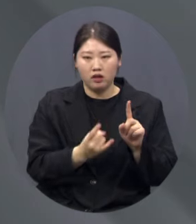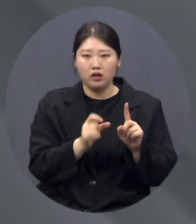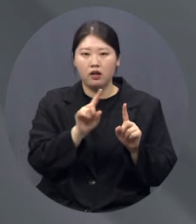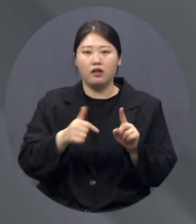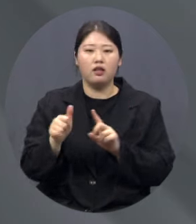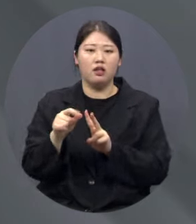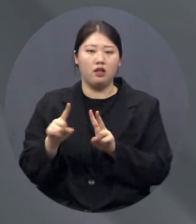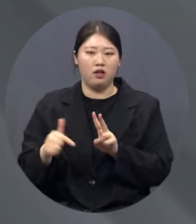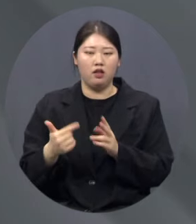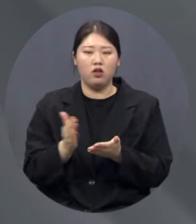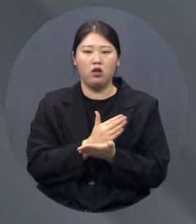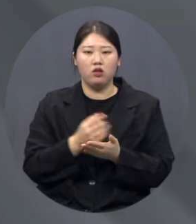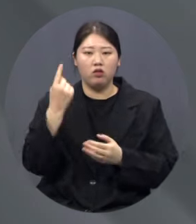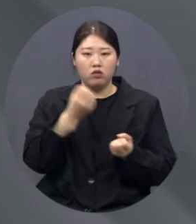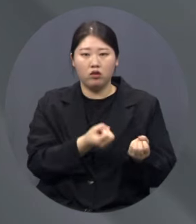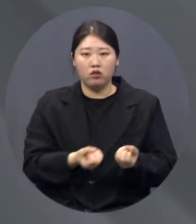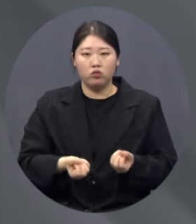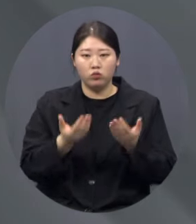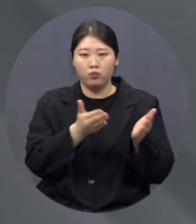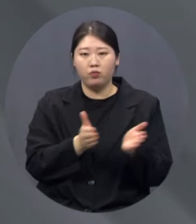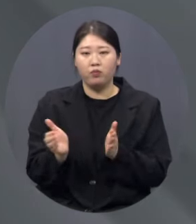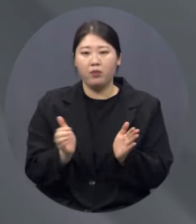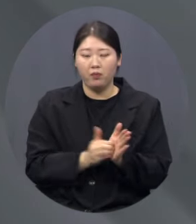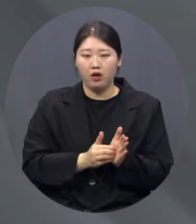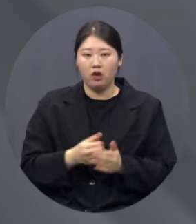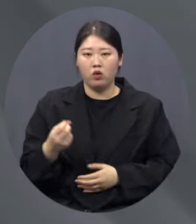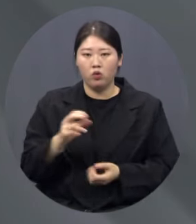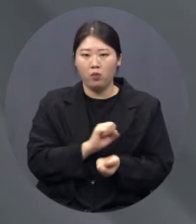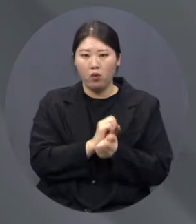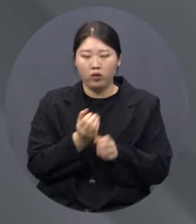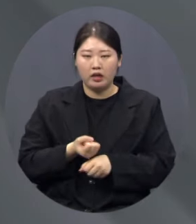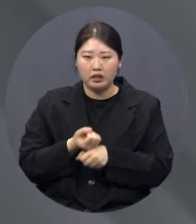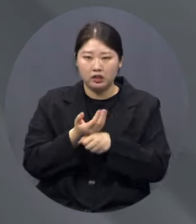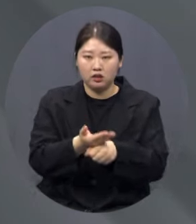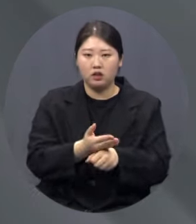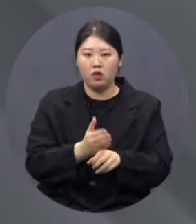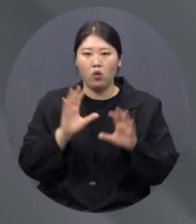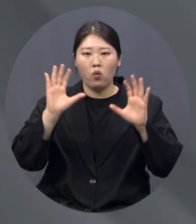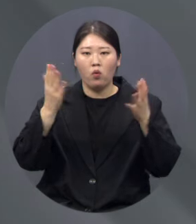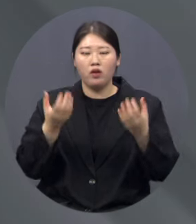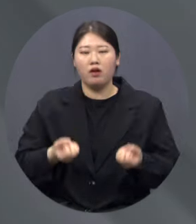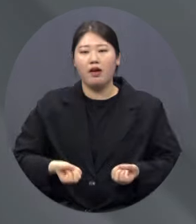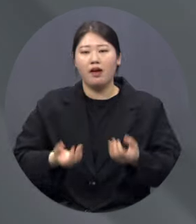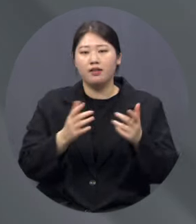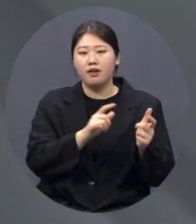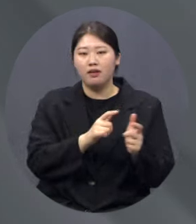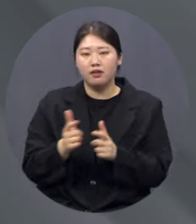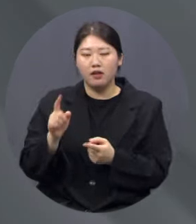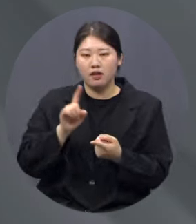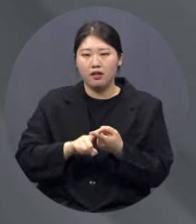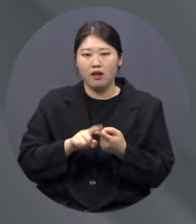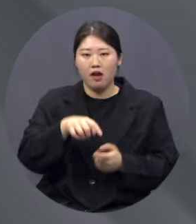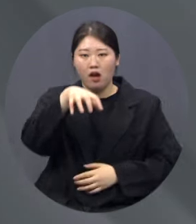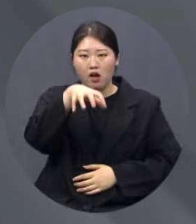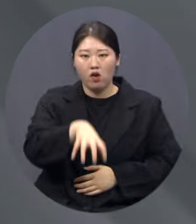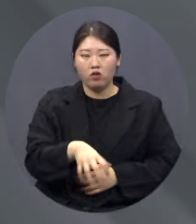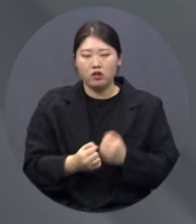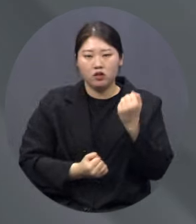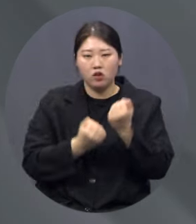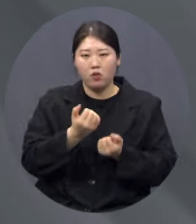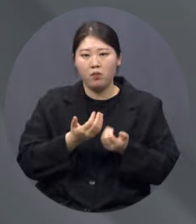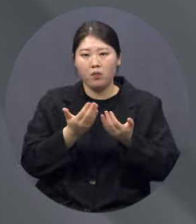준비했습니다 도착에서 꽃다발 증정 등 환영 행사는 물론 공사 진행 상황에 에 대한 현장 브리핑